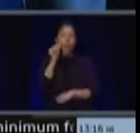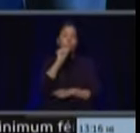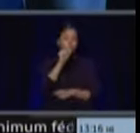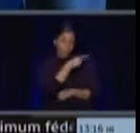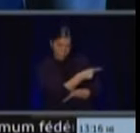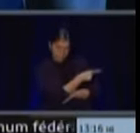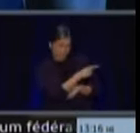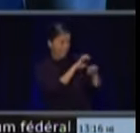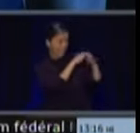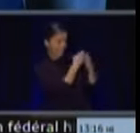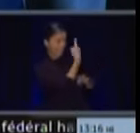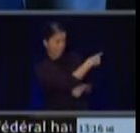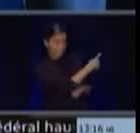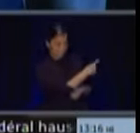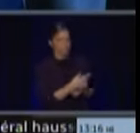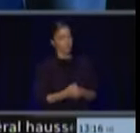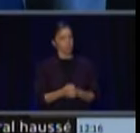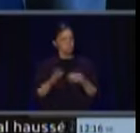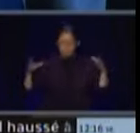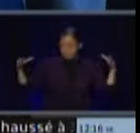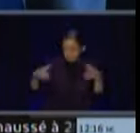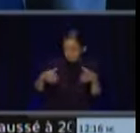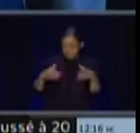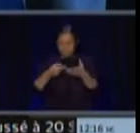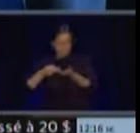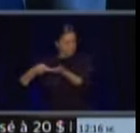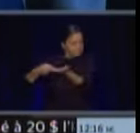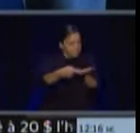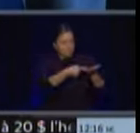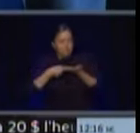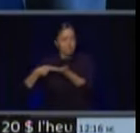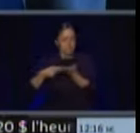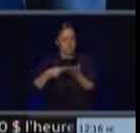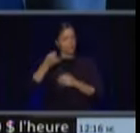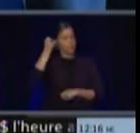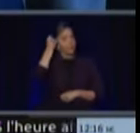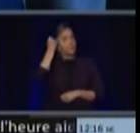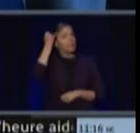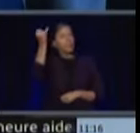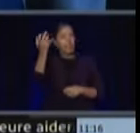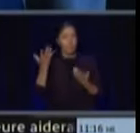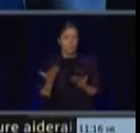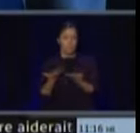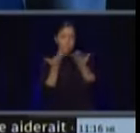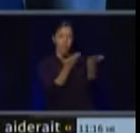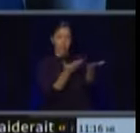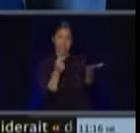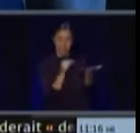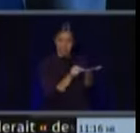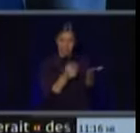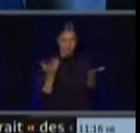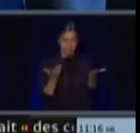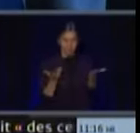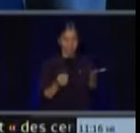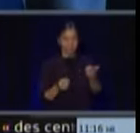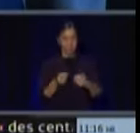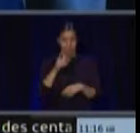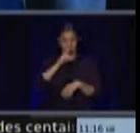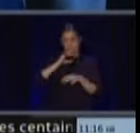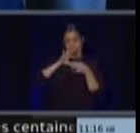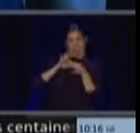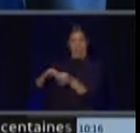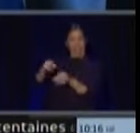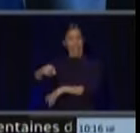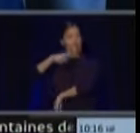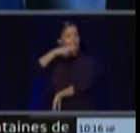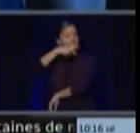des ajustements à la proposition préliminaire qui avait été évoquée préalablement sur